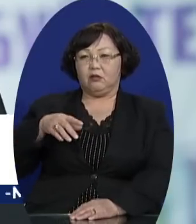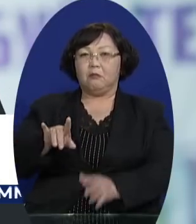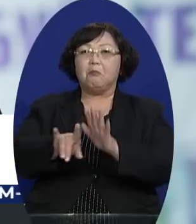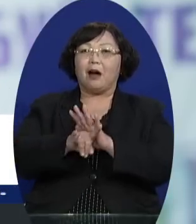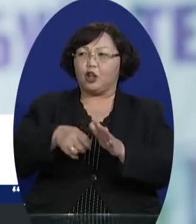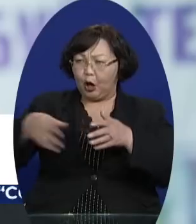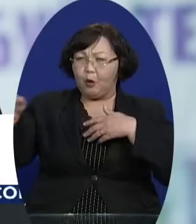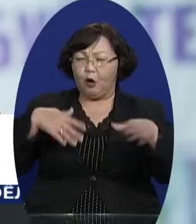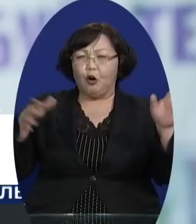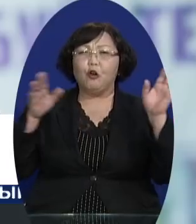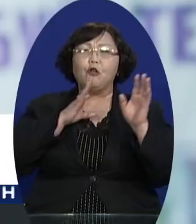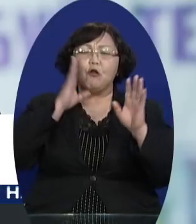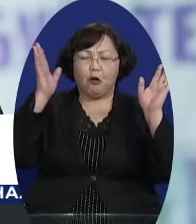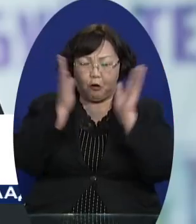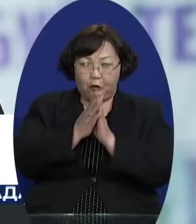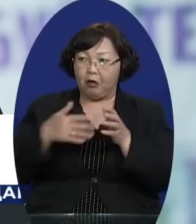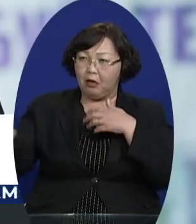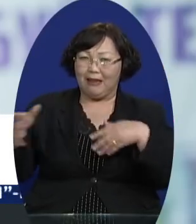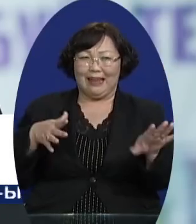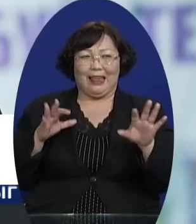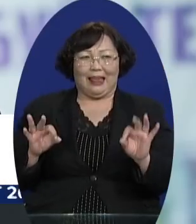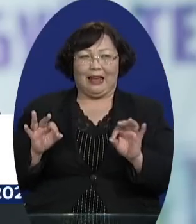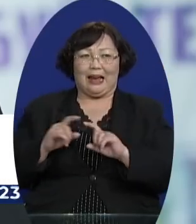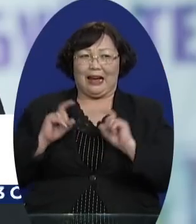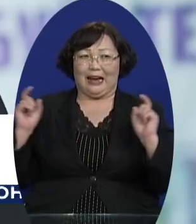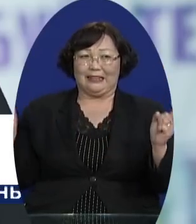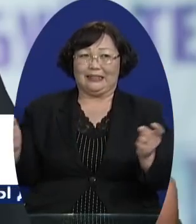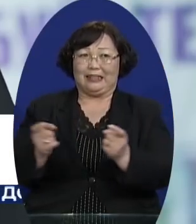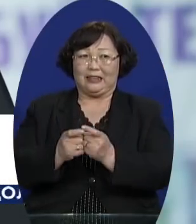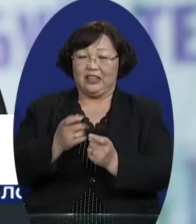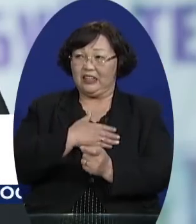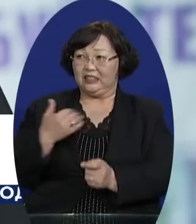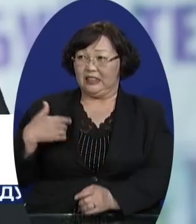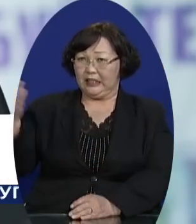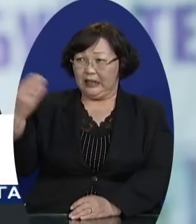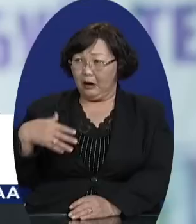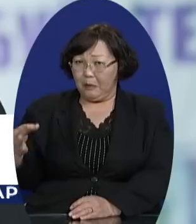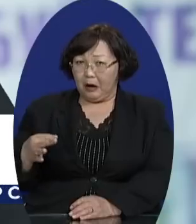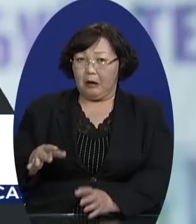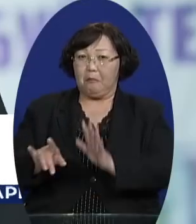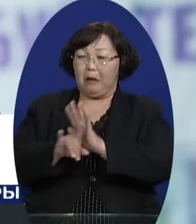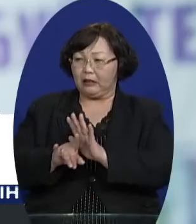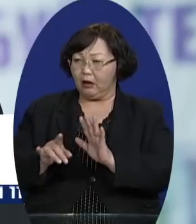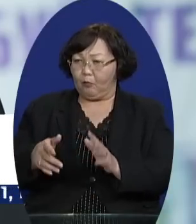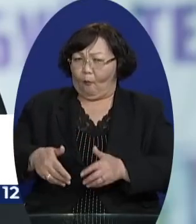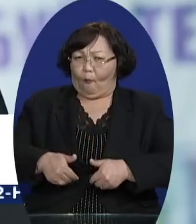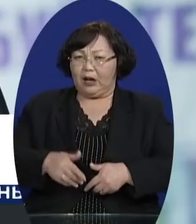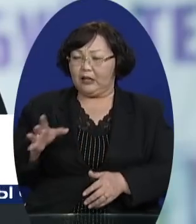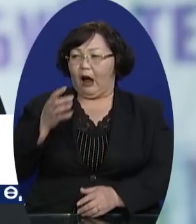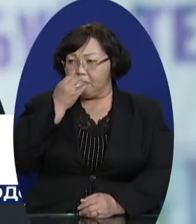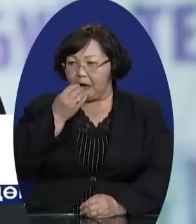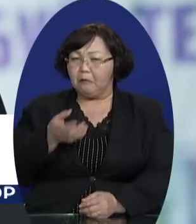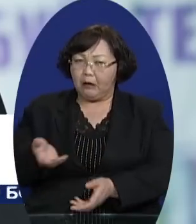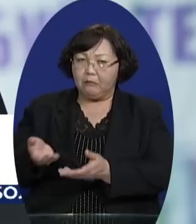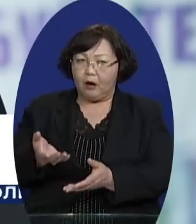байна. Заримдаа хашиж байна. Тэгээ хашаад 2 хоног хашихаар ирэхгүй болохоор нь тэрийг тэжээж байна, усалж байна. Тэгээ буцаагаад гаргаж байна.